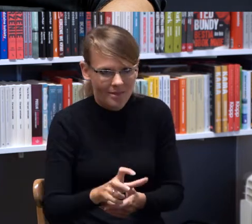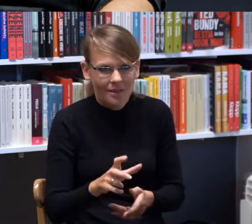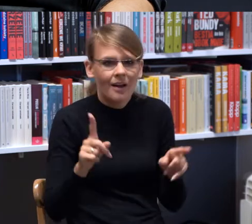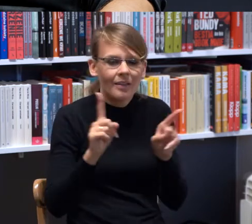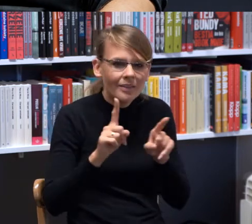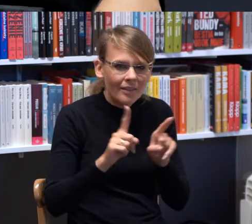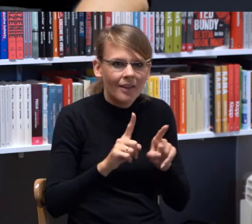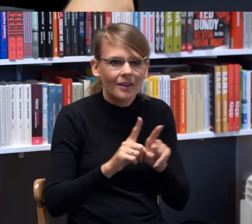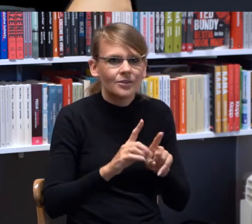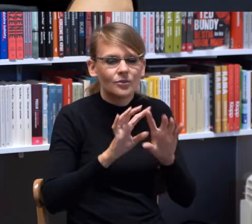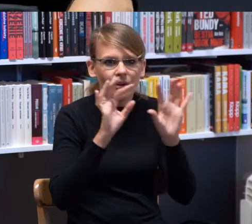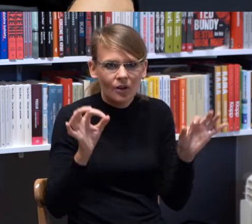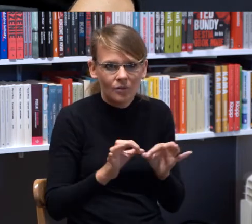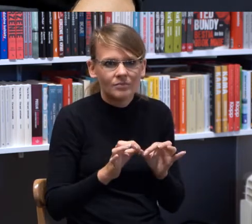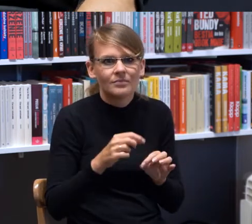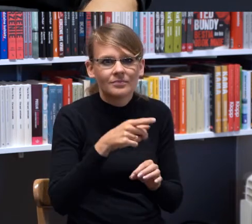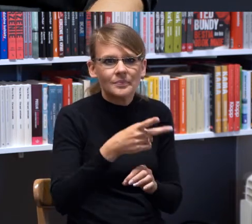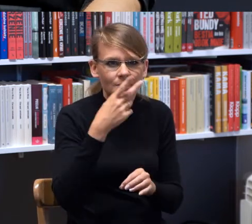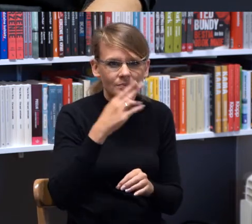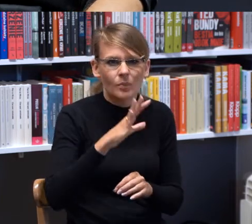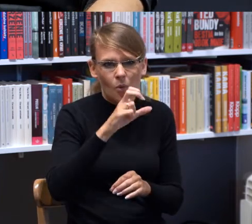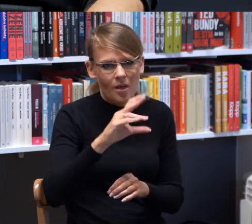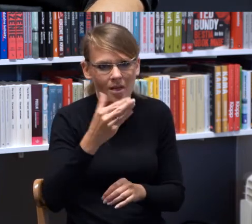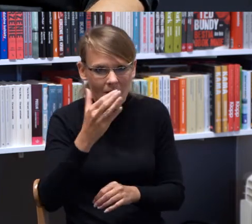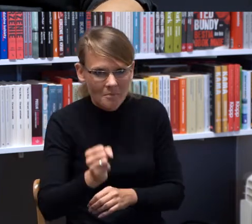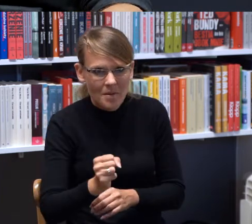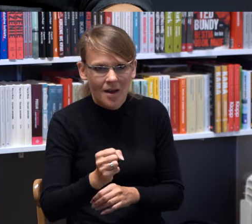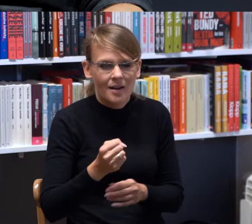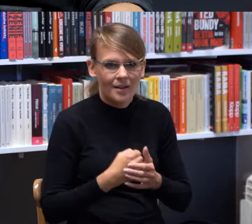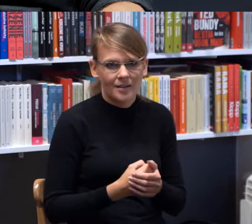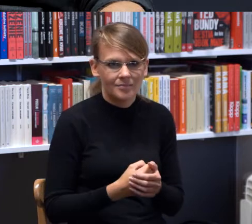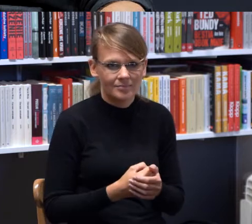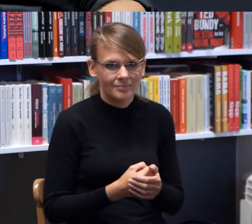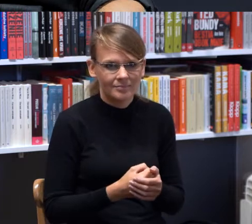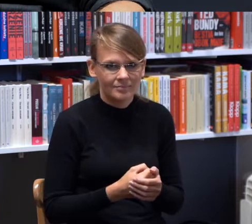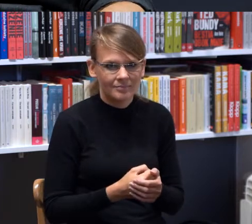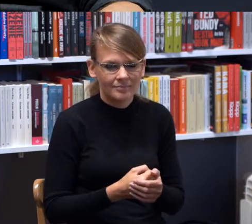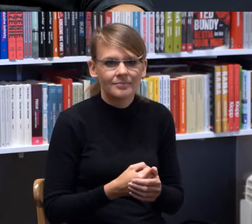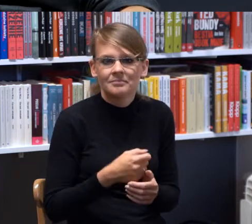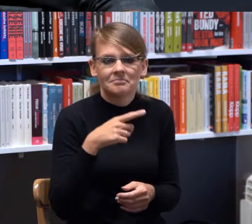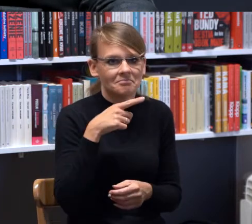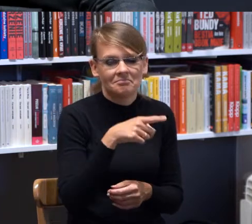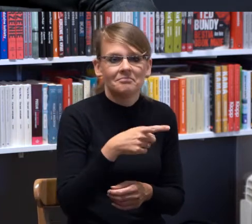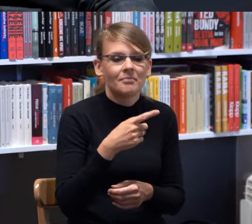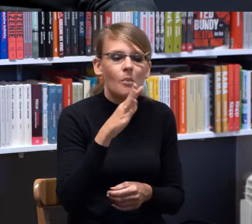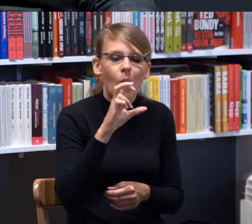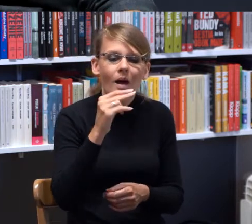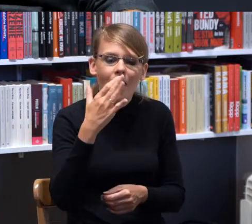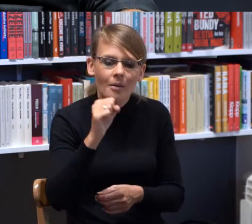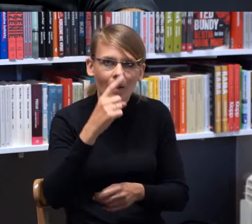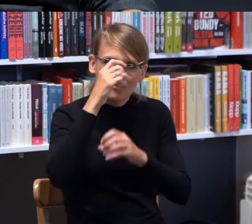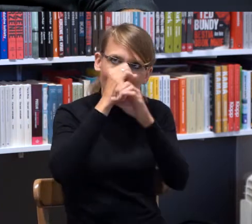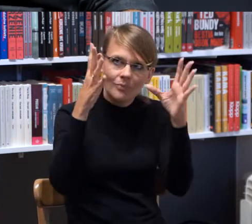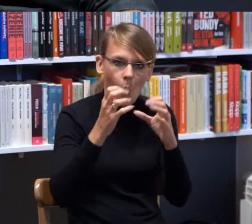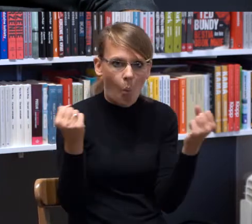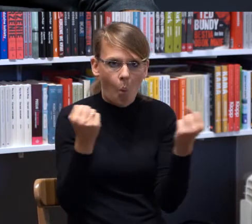weźmy na warsztat takie pojęcie jak bohema. No, mówisz bohema, myślisz dzika